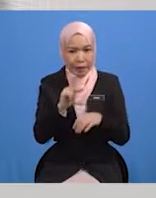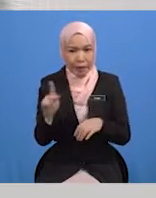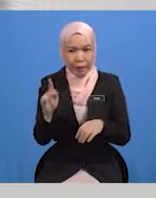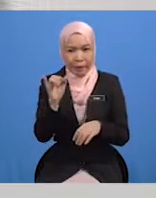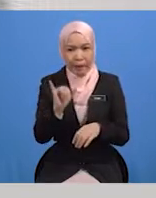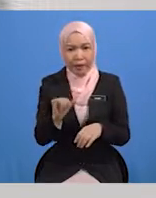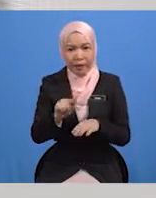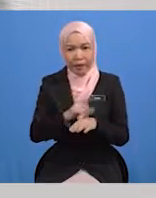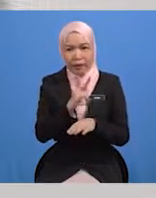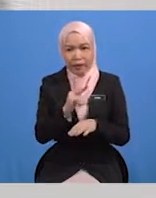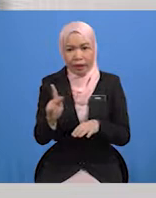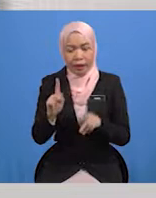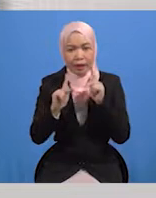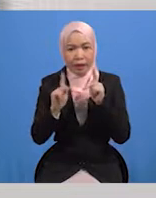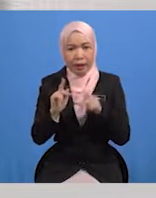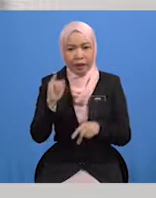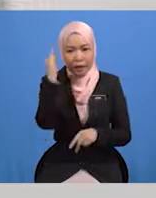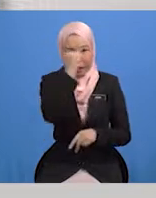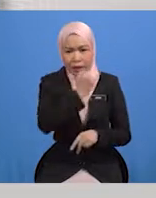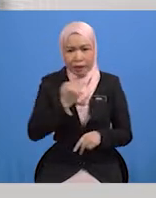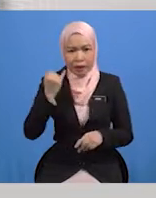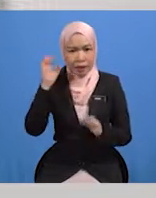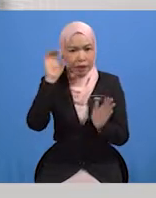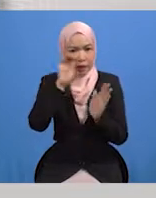yang indah. Contohnya,